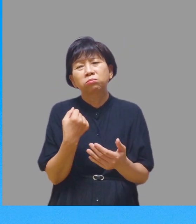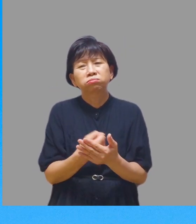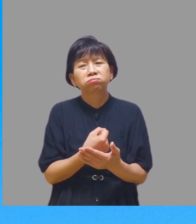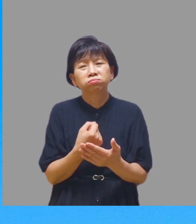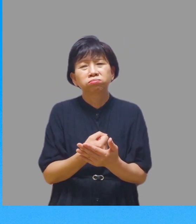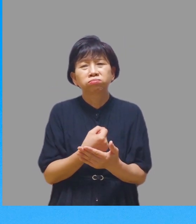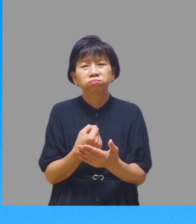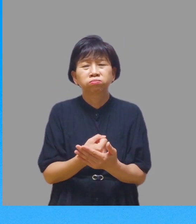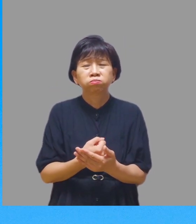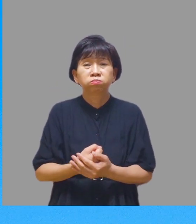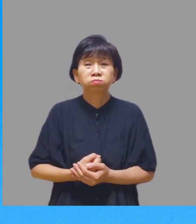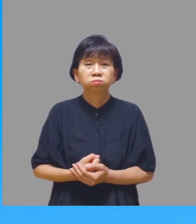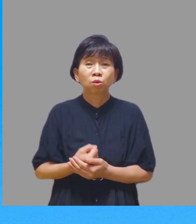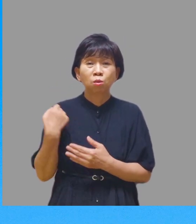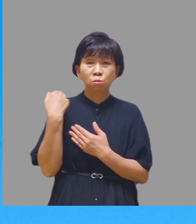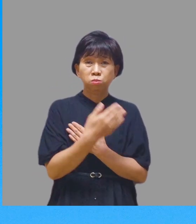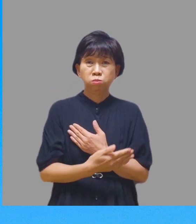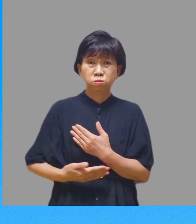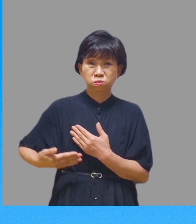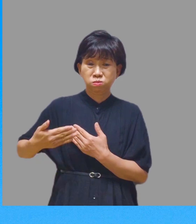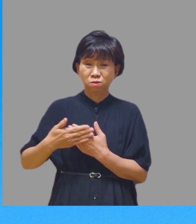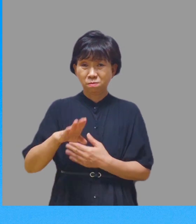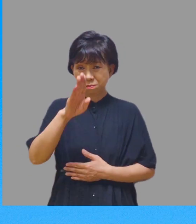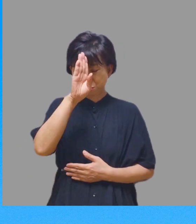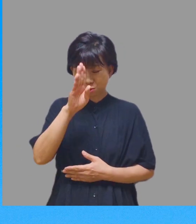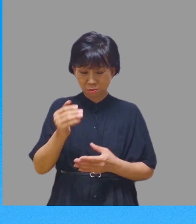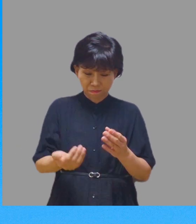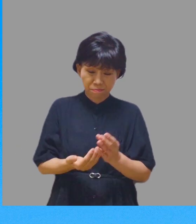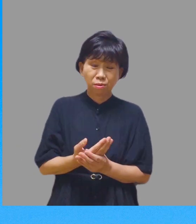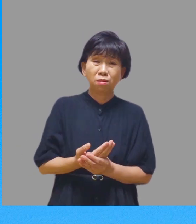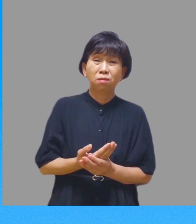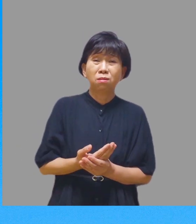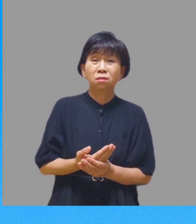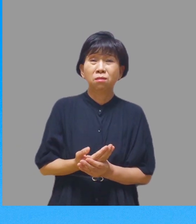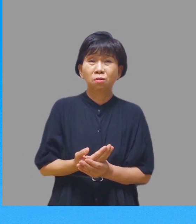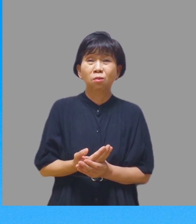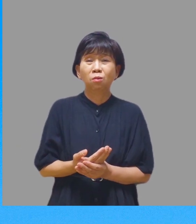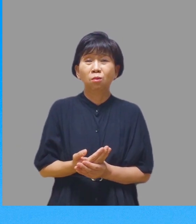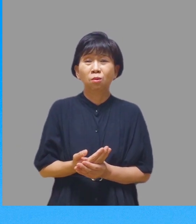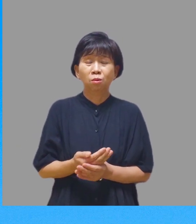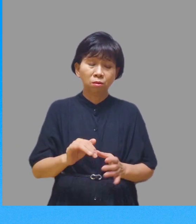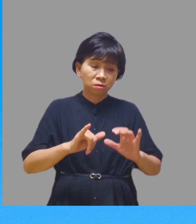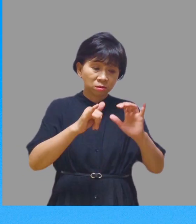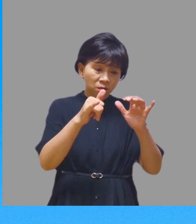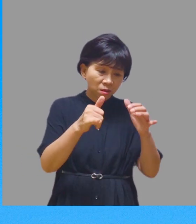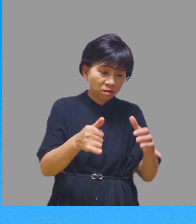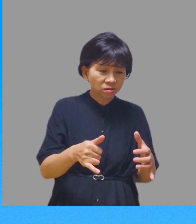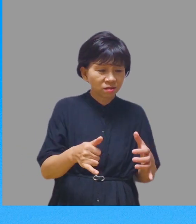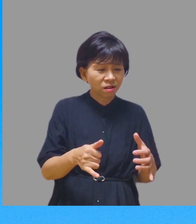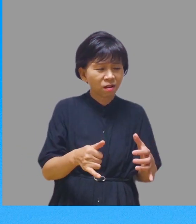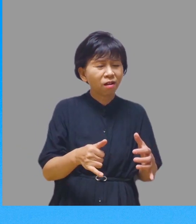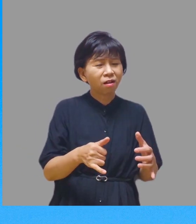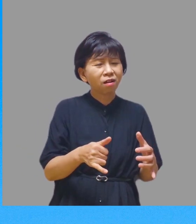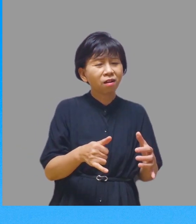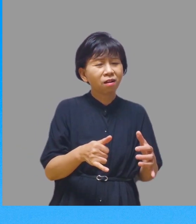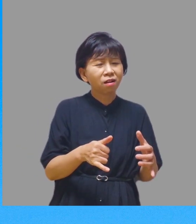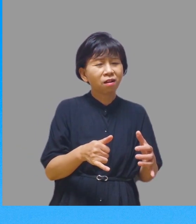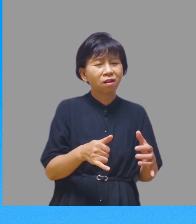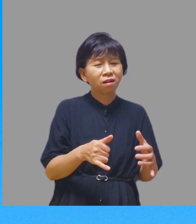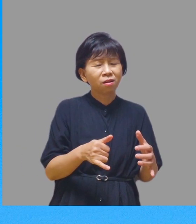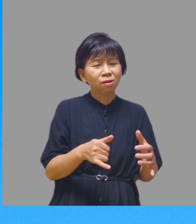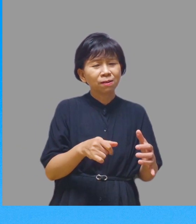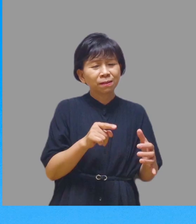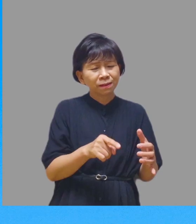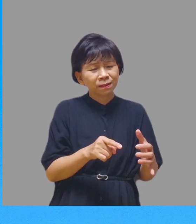또 건강의 문제가 생깁니다. 더 세상이 좋아져서 그럴까요? 아주 다양한